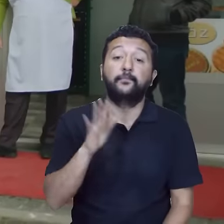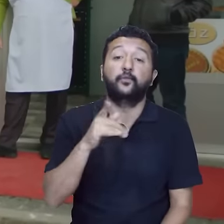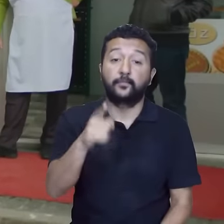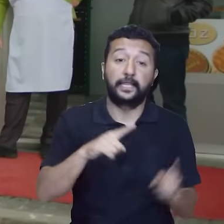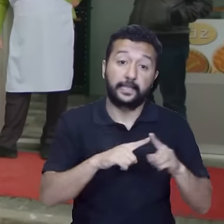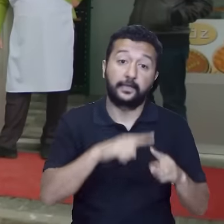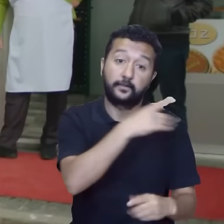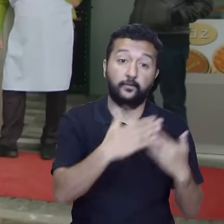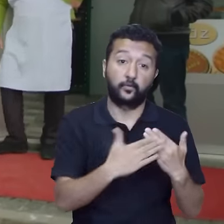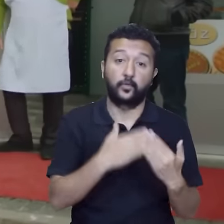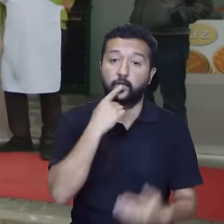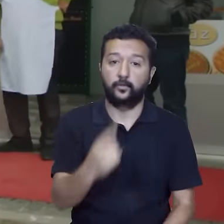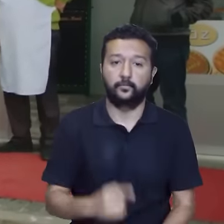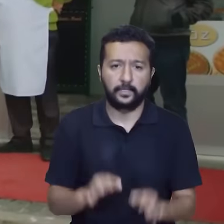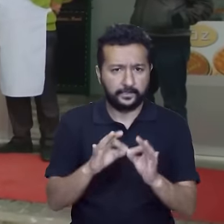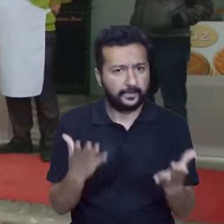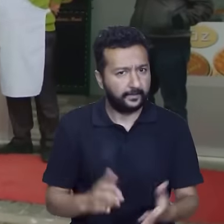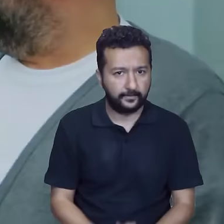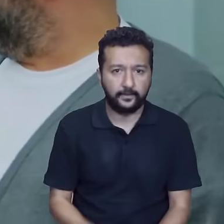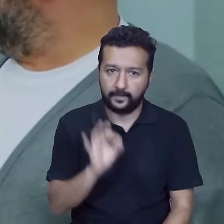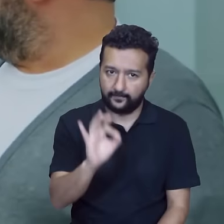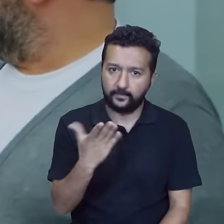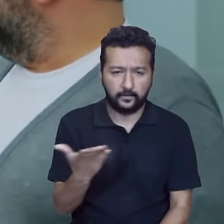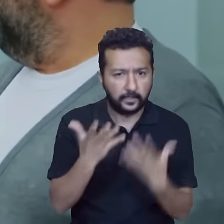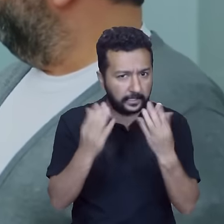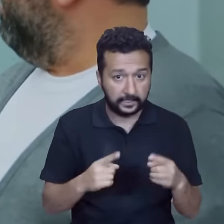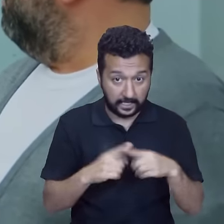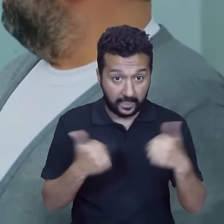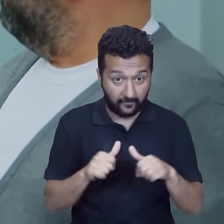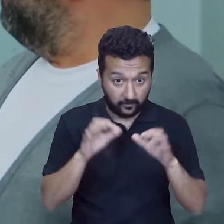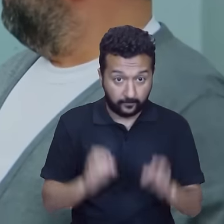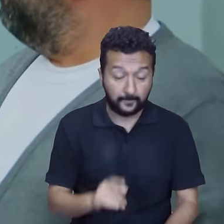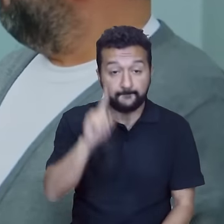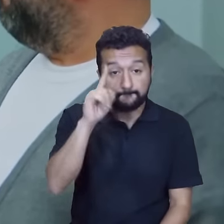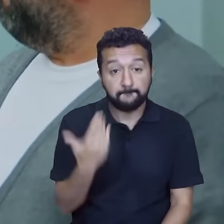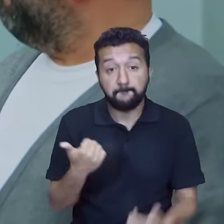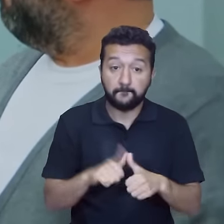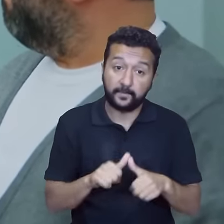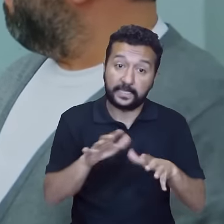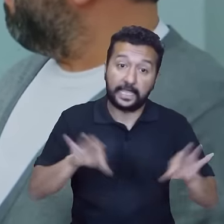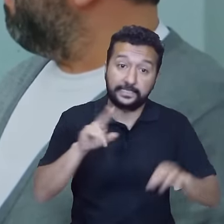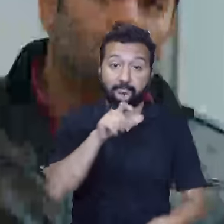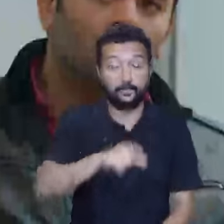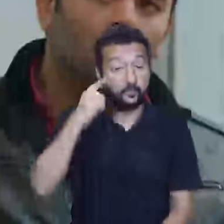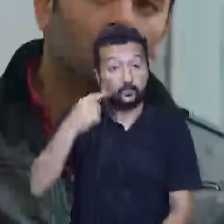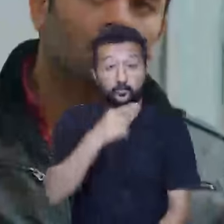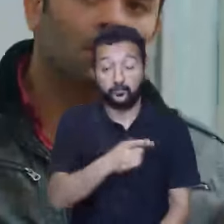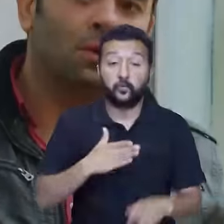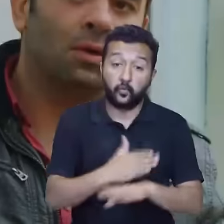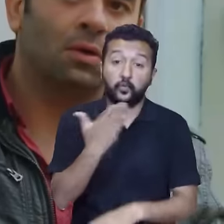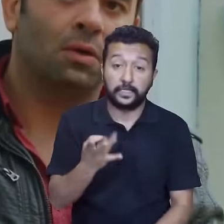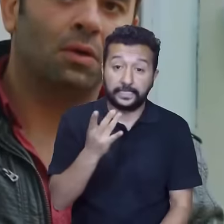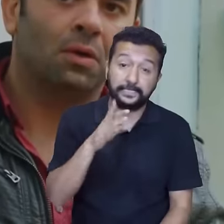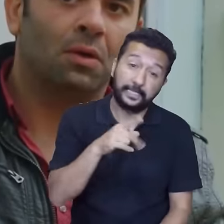bahsetmiyorum. Tarık'ın düğününden bahsediyorum. Ne? Ne? Evet. Nasıl yani? Tarık evleniyor mu ya? Vallahi evlilik hazırlığında gibi geldi bana. Daha